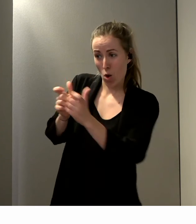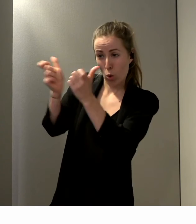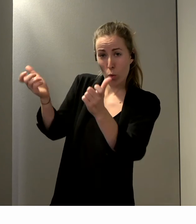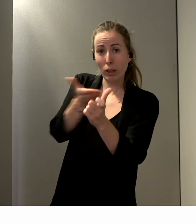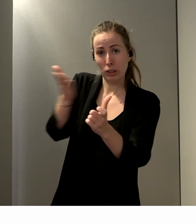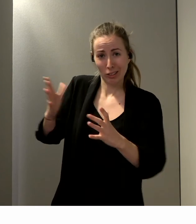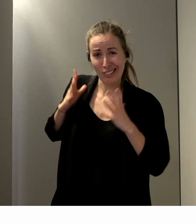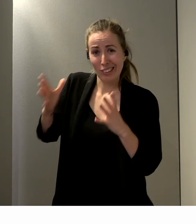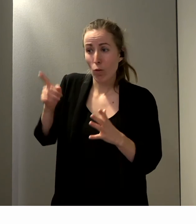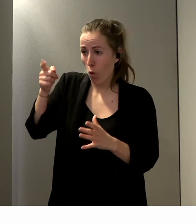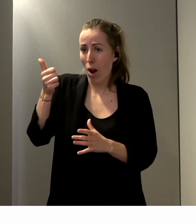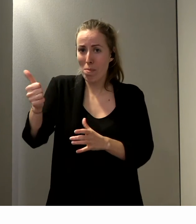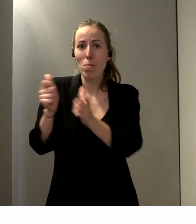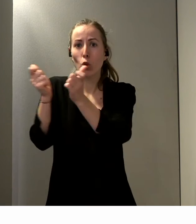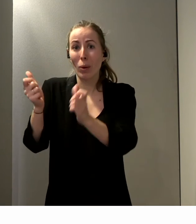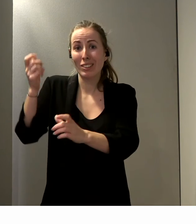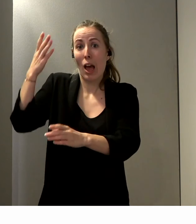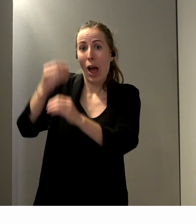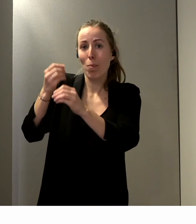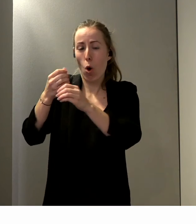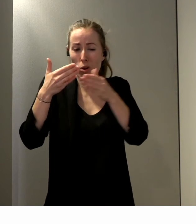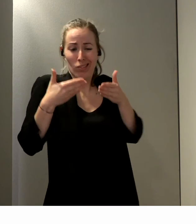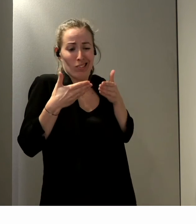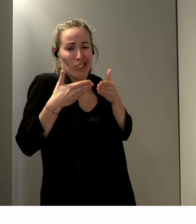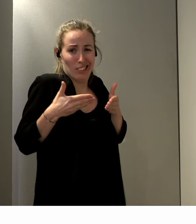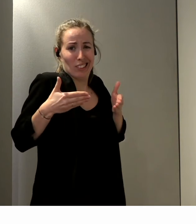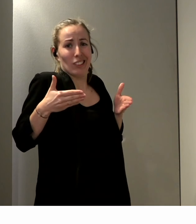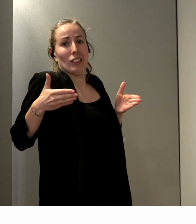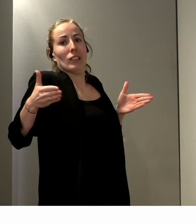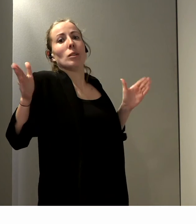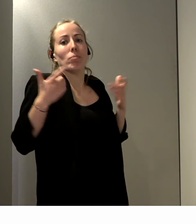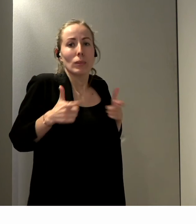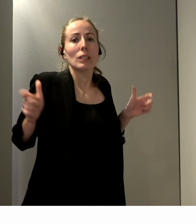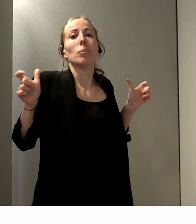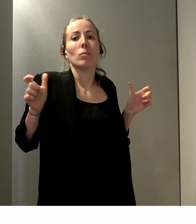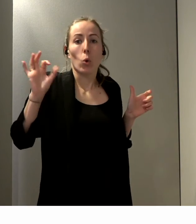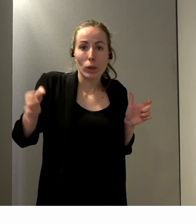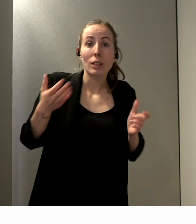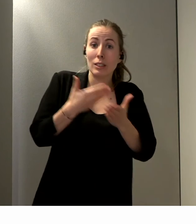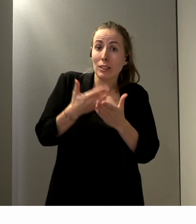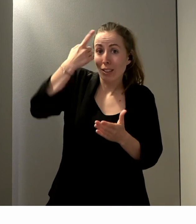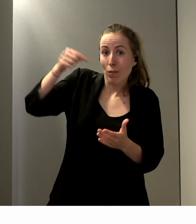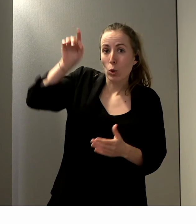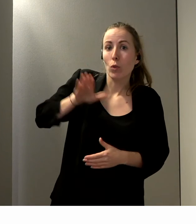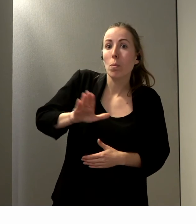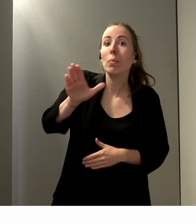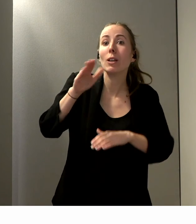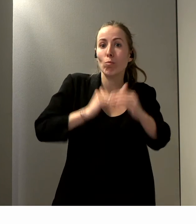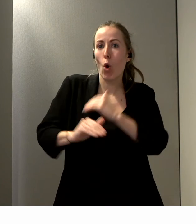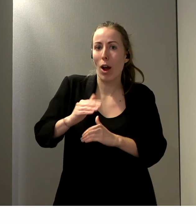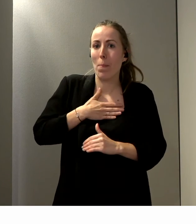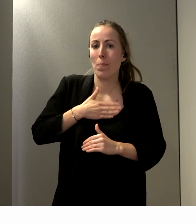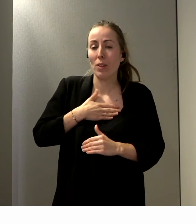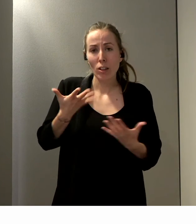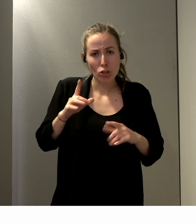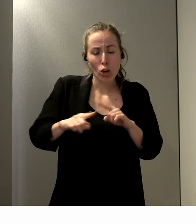apprennent à plus ouvrir leurs portes. Et c'est toute la philosophie d'un jeune une solution. On a bâti un mouvement, on a déjà plus de 18 000